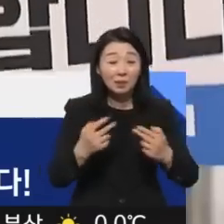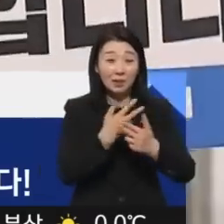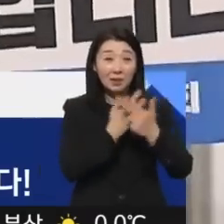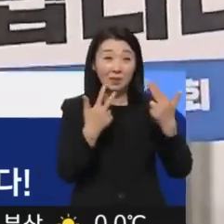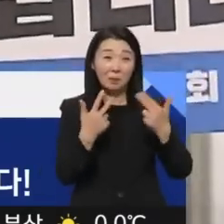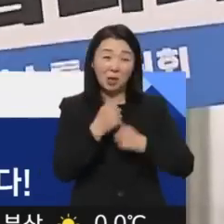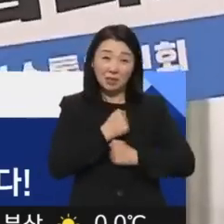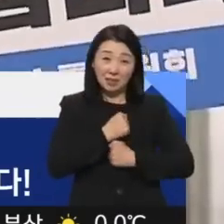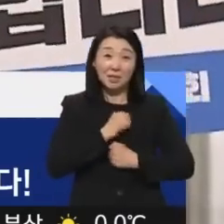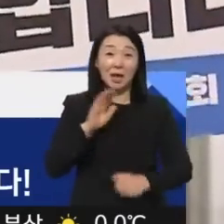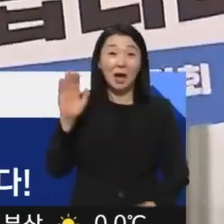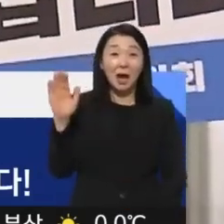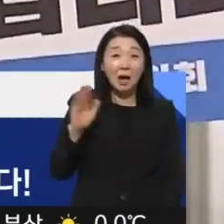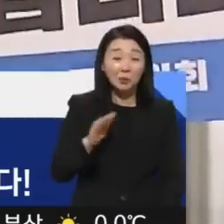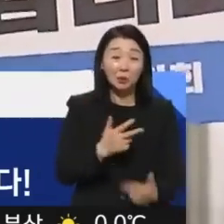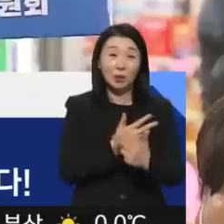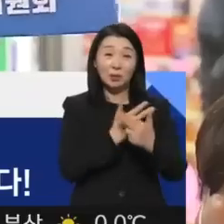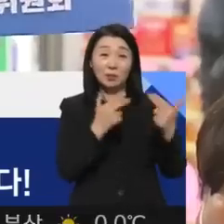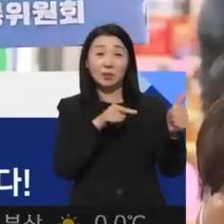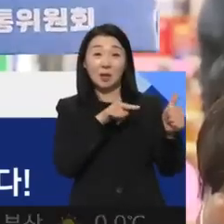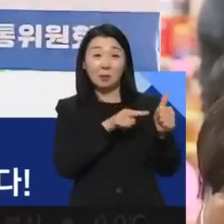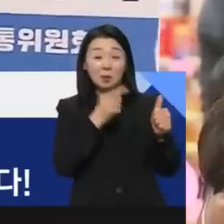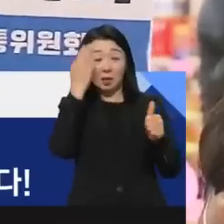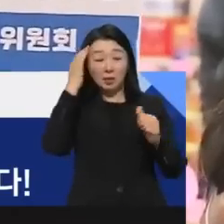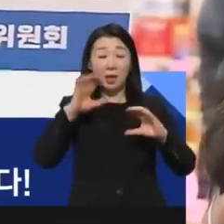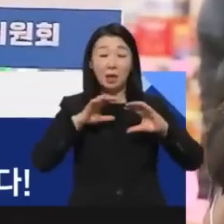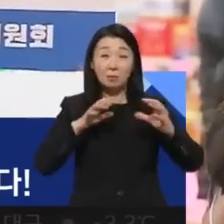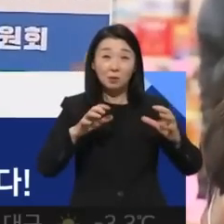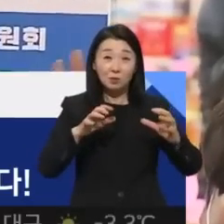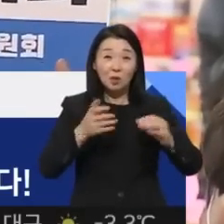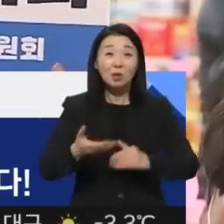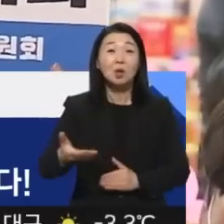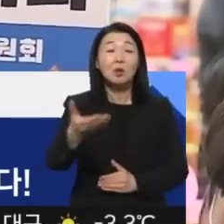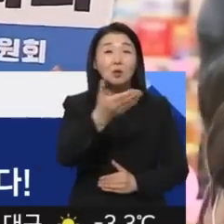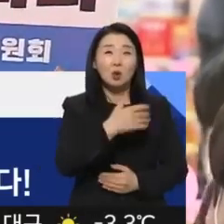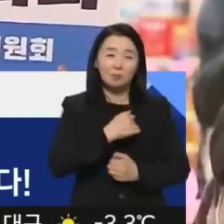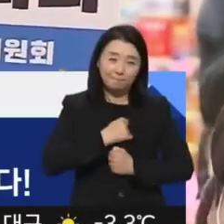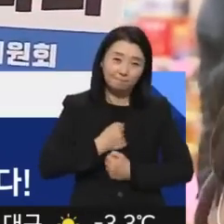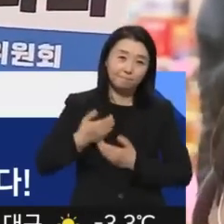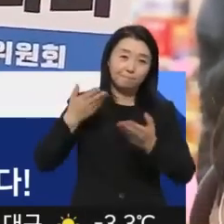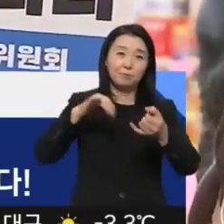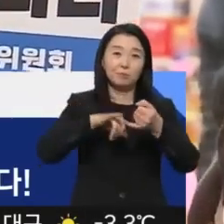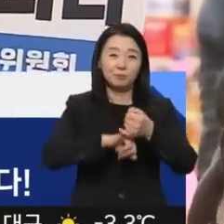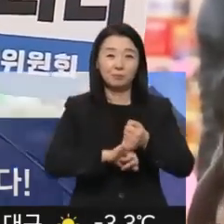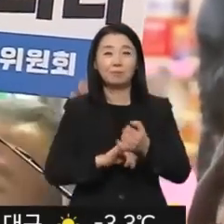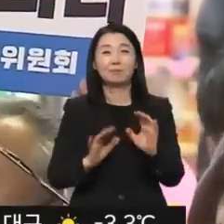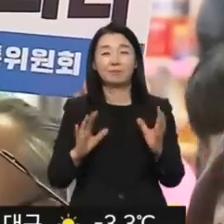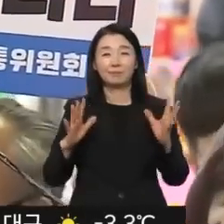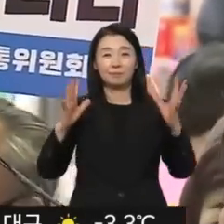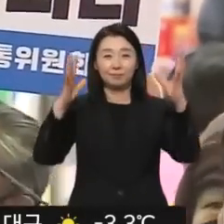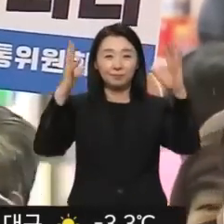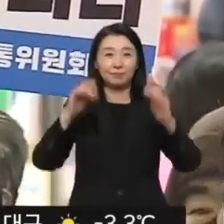게 아니라 이재명이 대한민국을 여러분을 지키겠습니다.